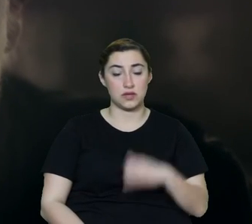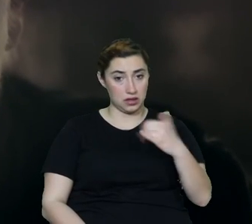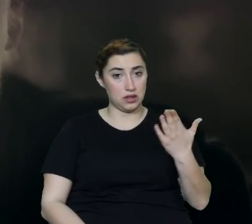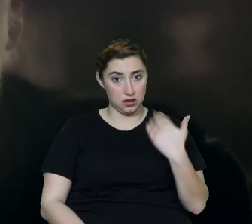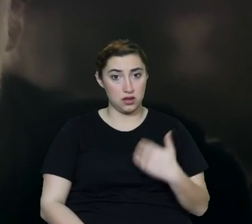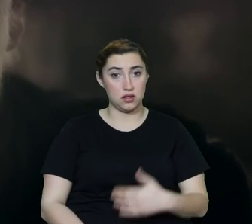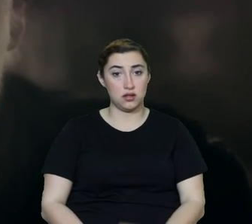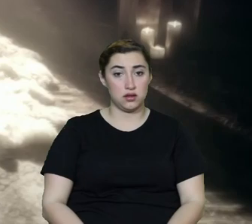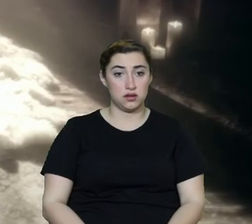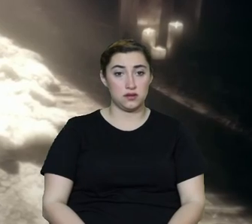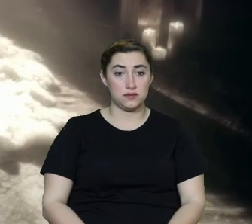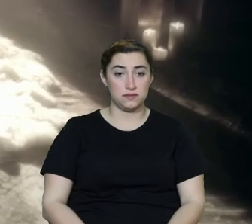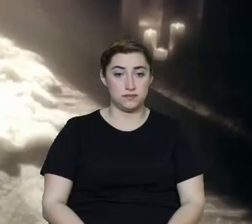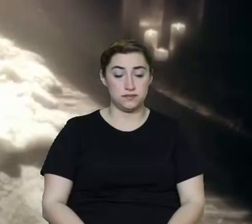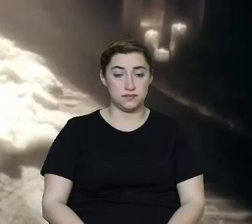Yakına gel.